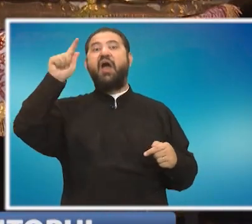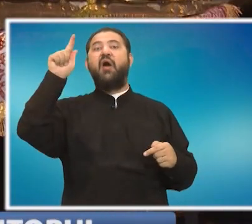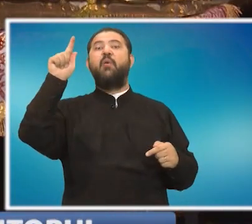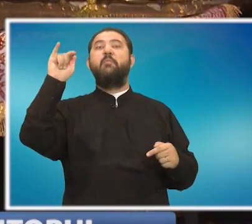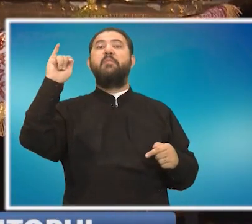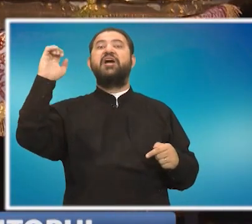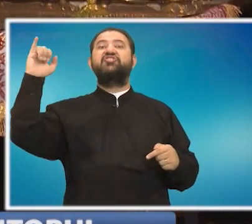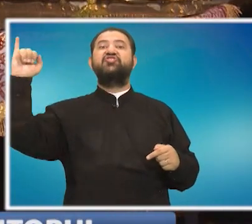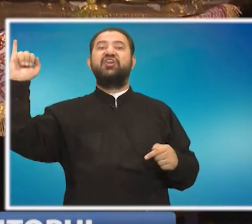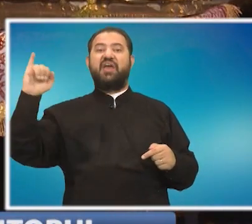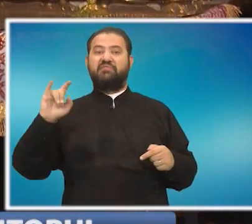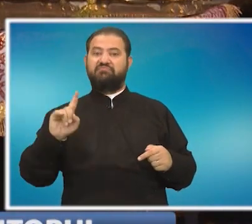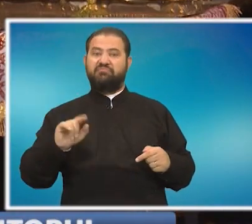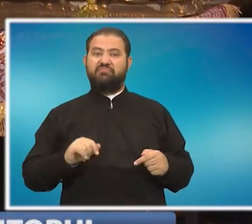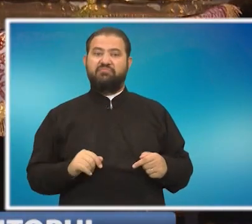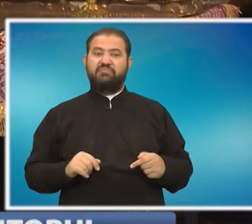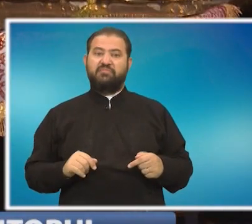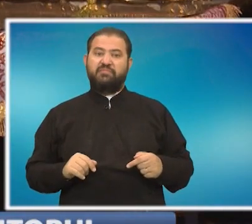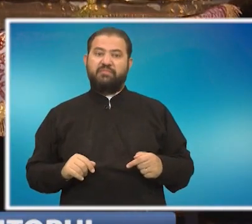este total